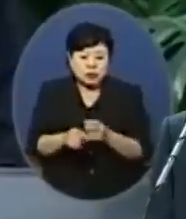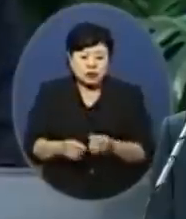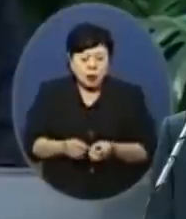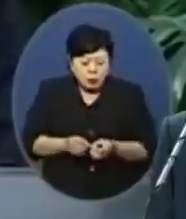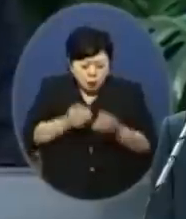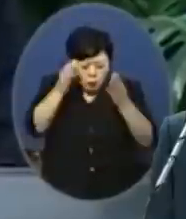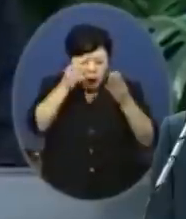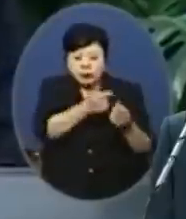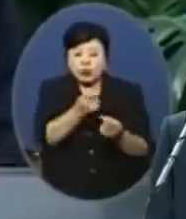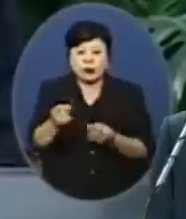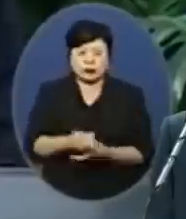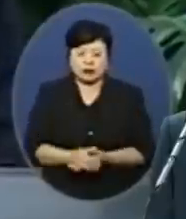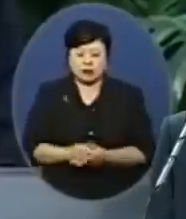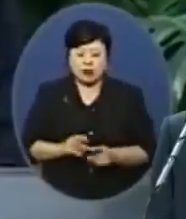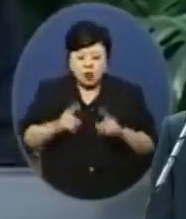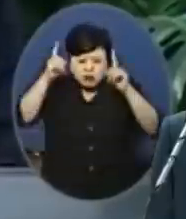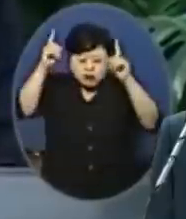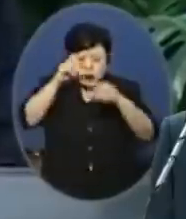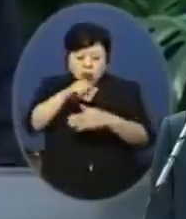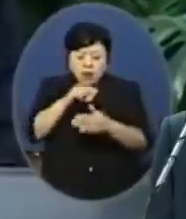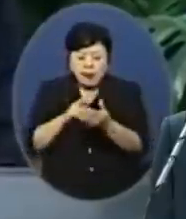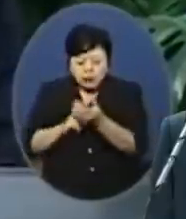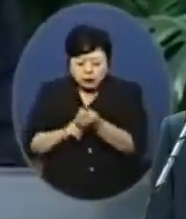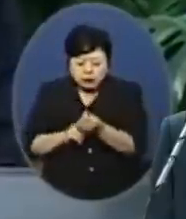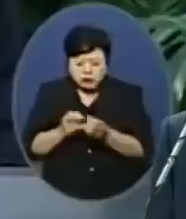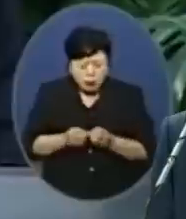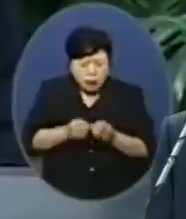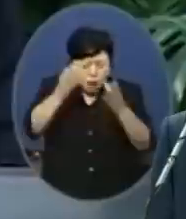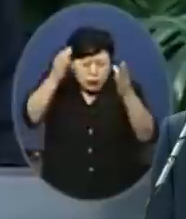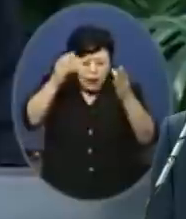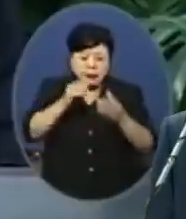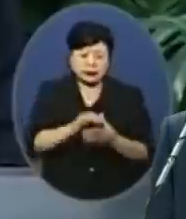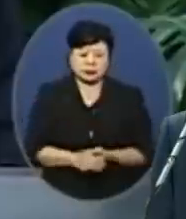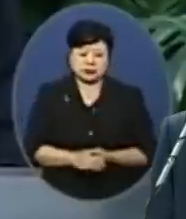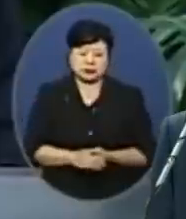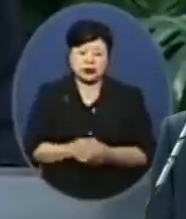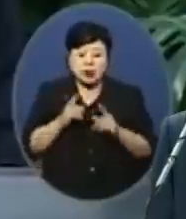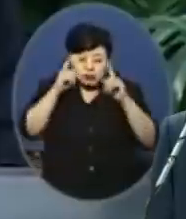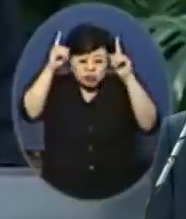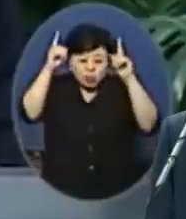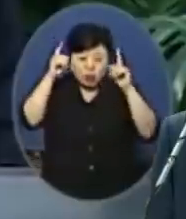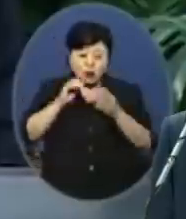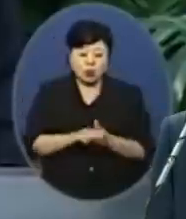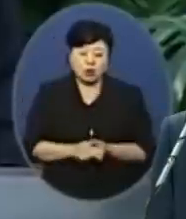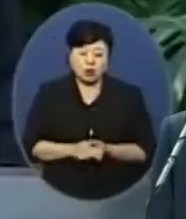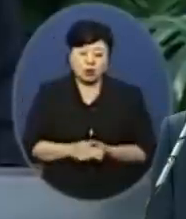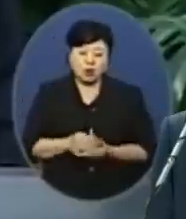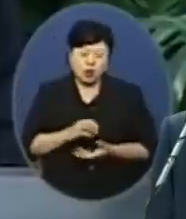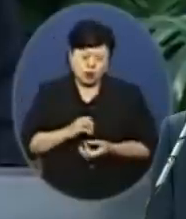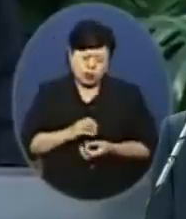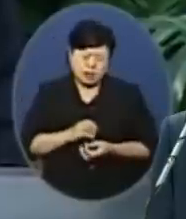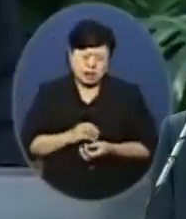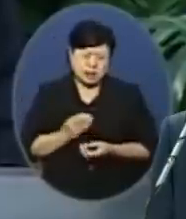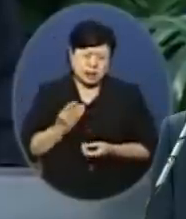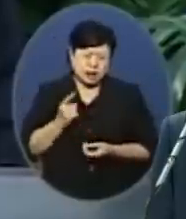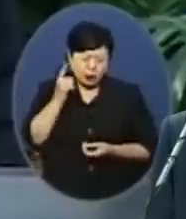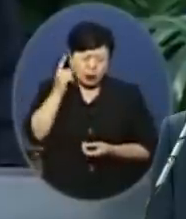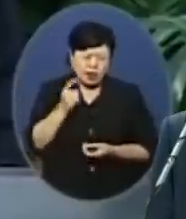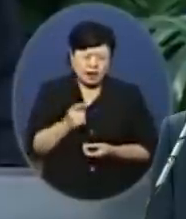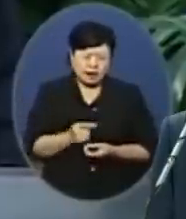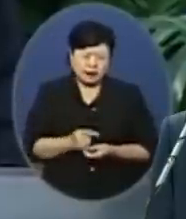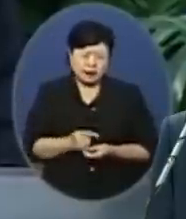폭탄입니다. 분노는 마음에 감추인 폭탄이라고 말합니다. 분노는 위궤양, 고혈압,